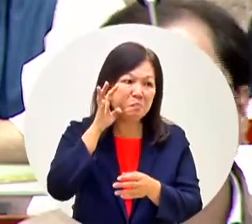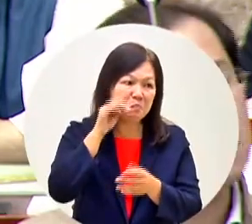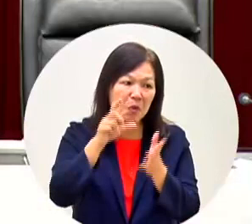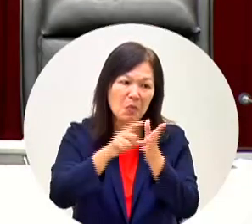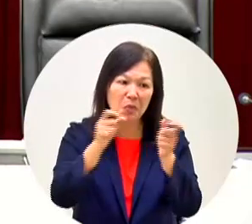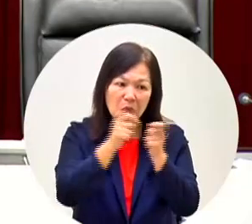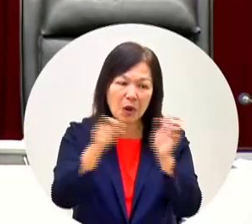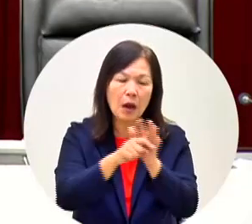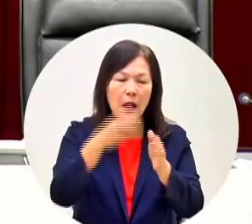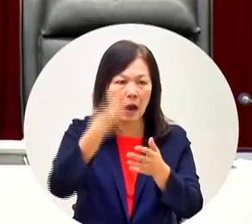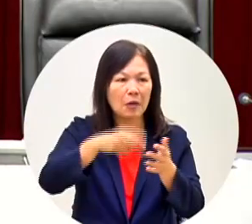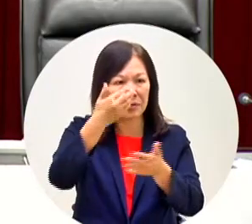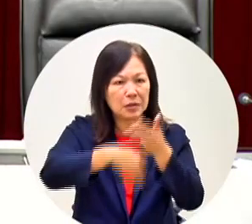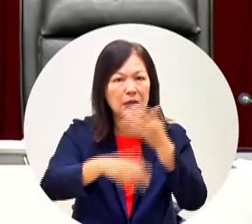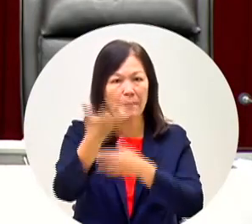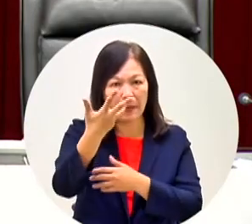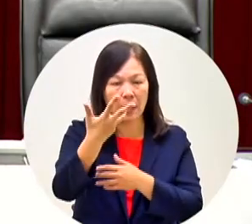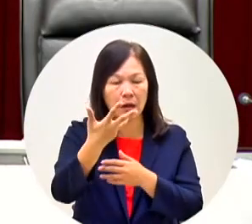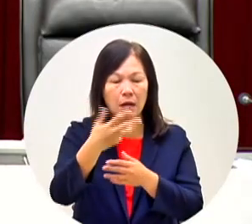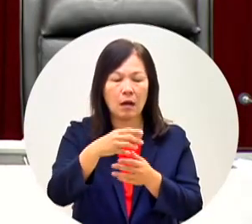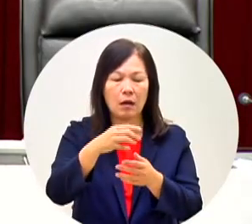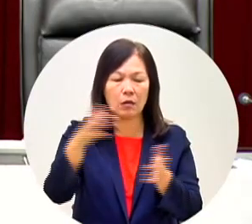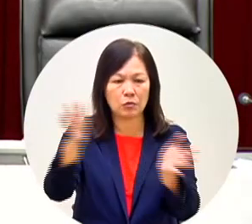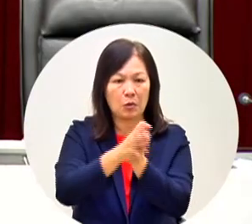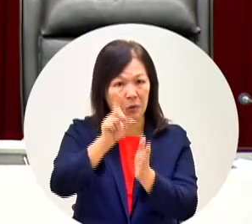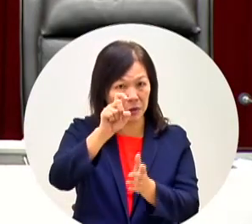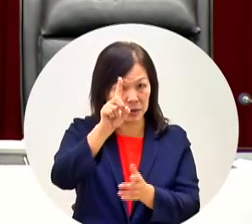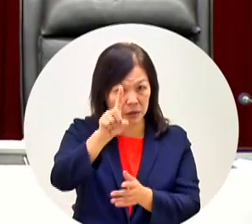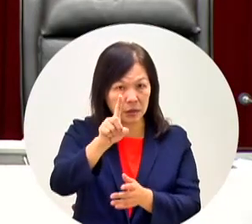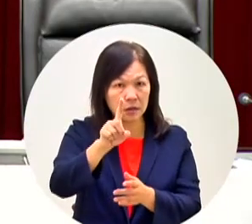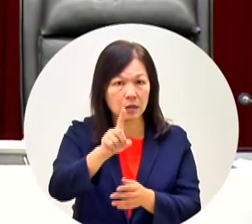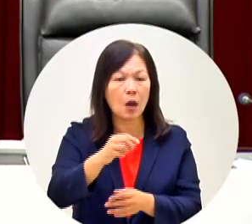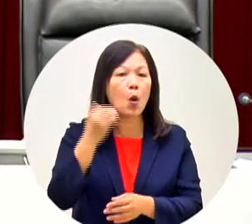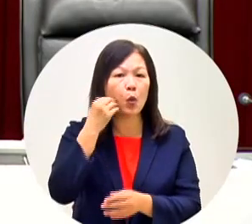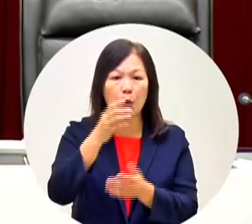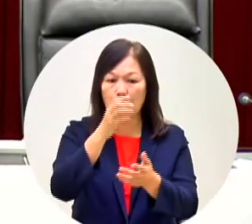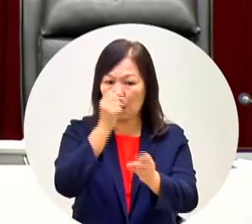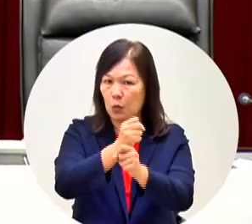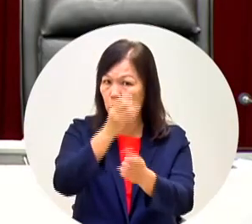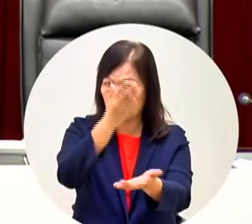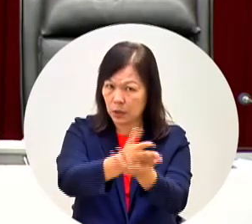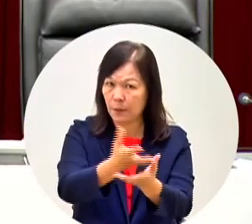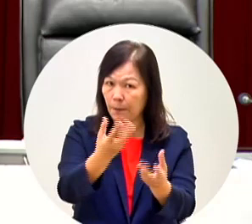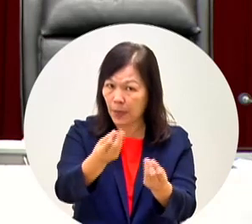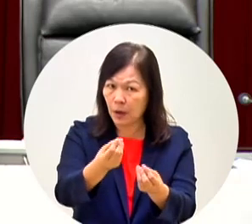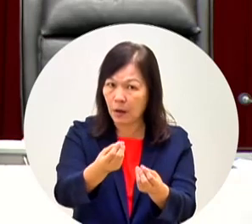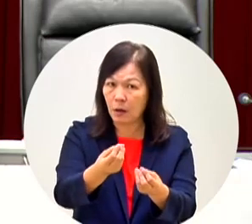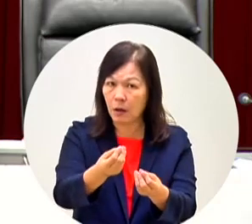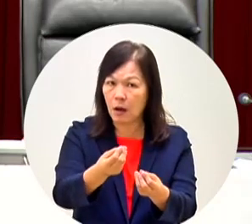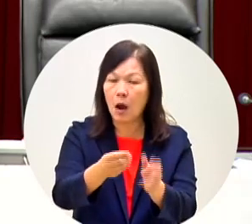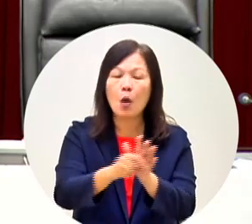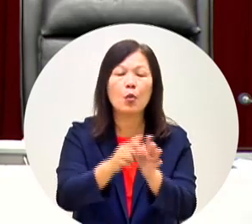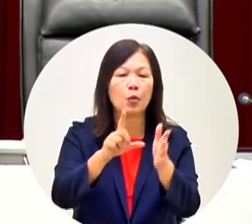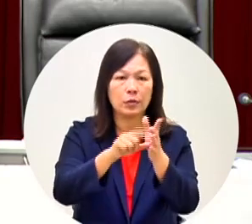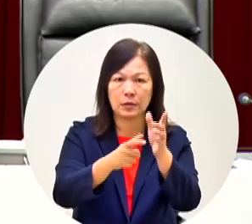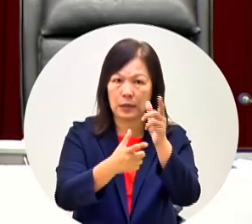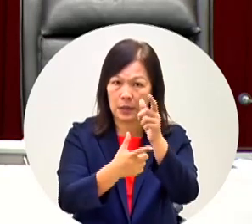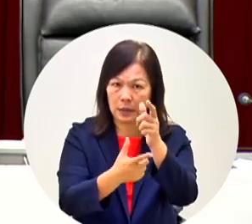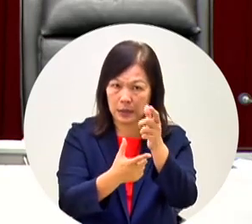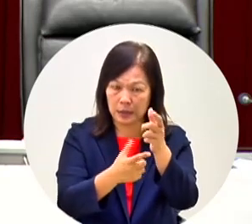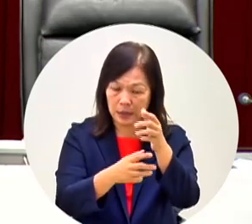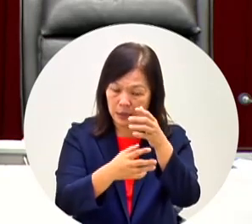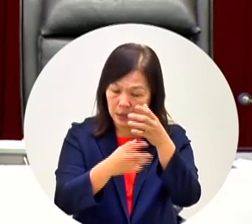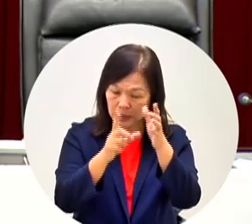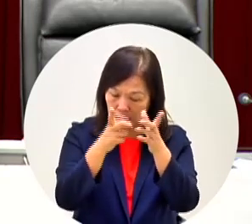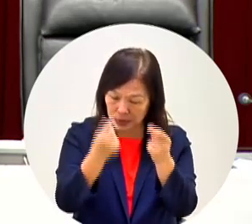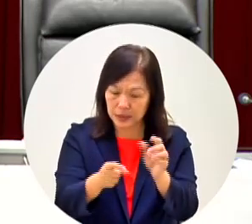一只。 啊，讲啊讲，若如果无停工，啊，若如期完成，爱到年底才会